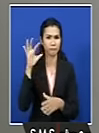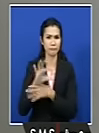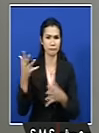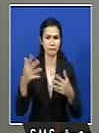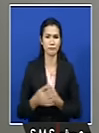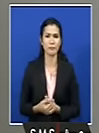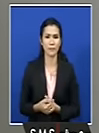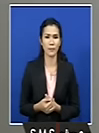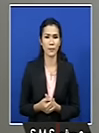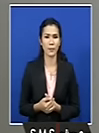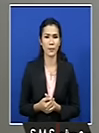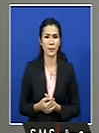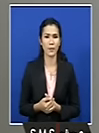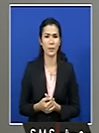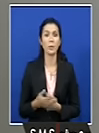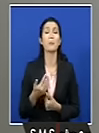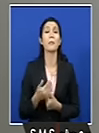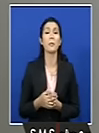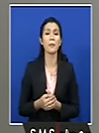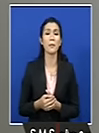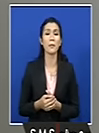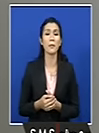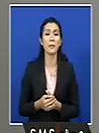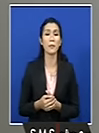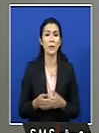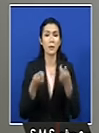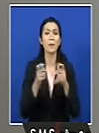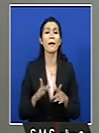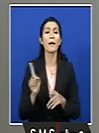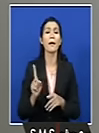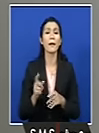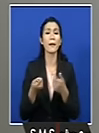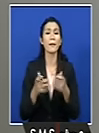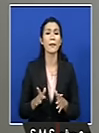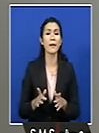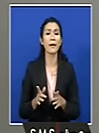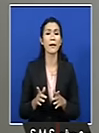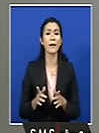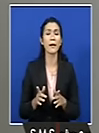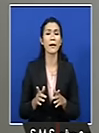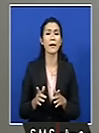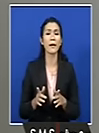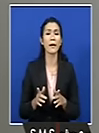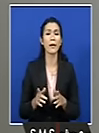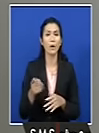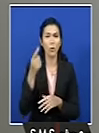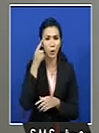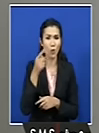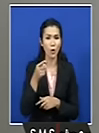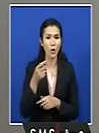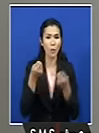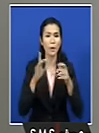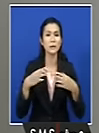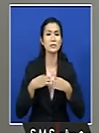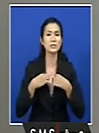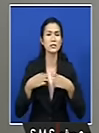เขาเนี่ยแบบอะไรอ่ะก็ออกแบบอะไรล่ะรู้ดีเนี่ยรู้ออกแ